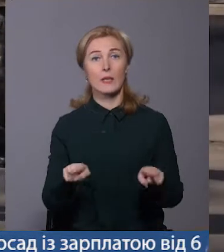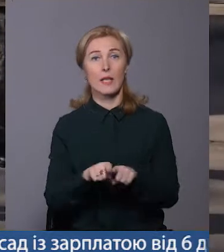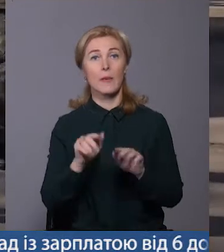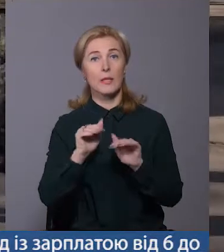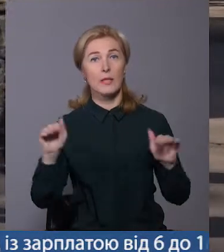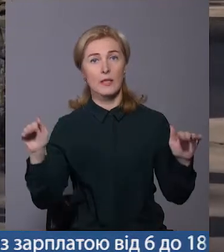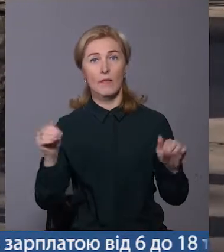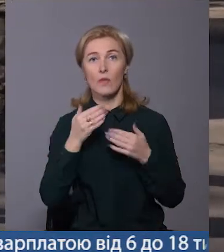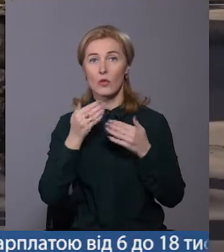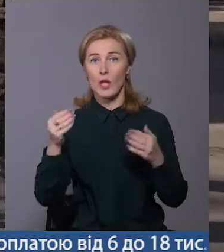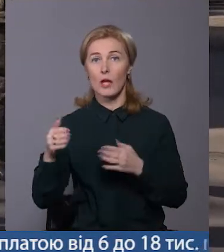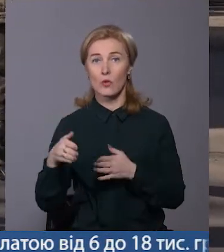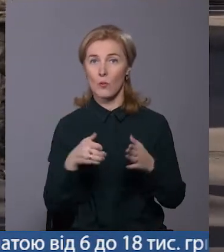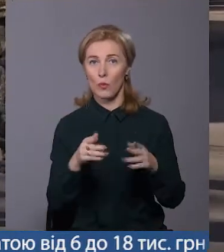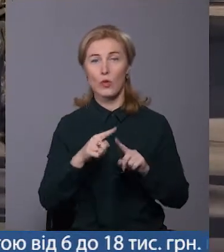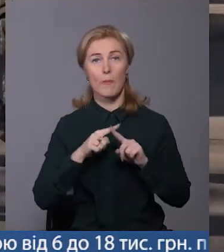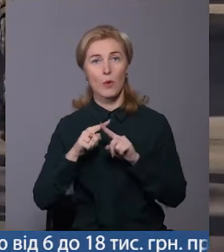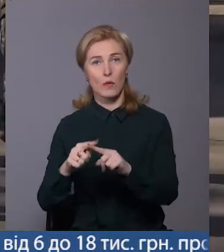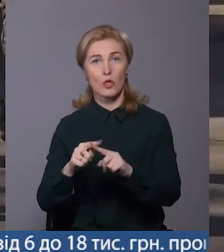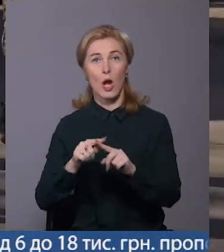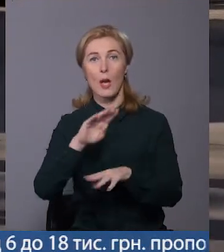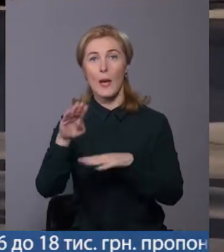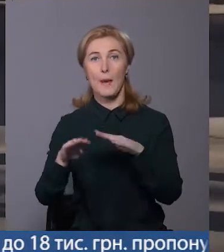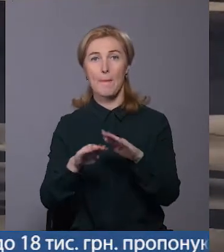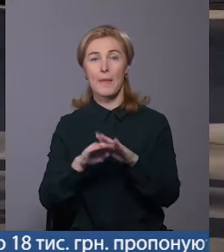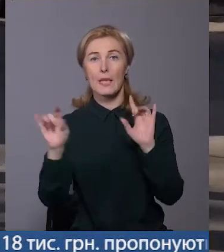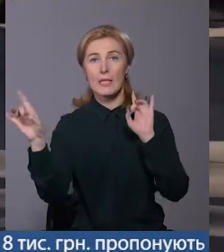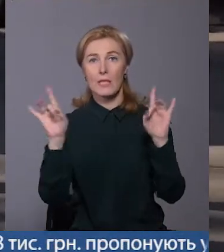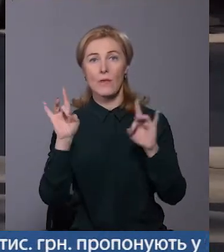останню путь Вадима Положая проводжають під звуки гімну.